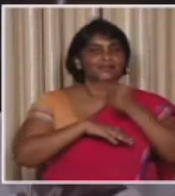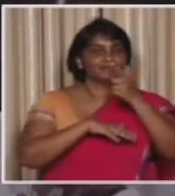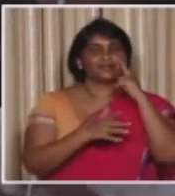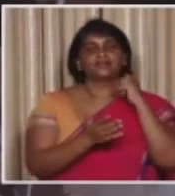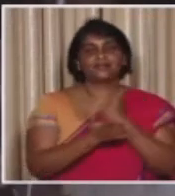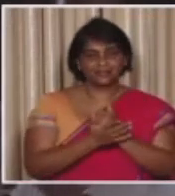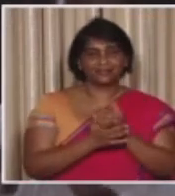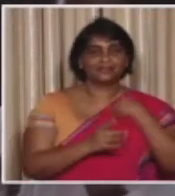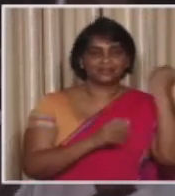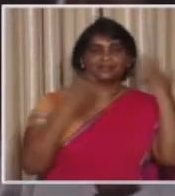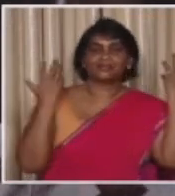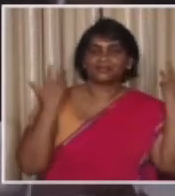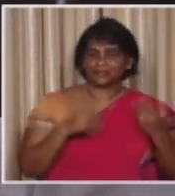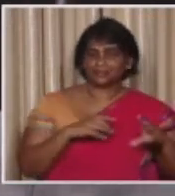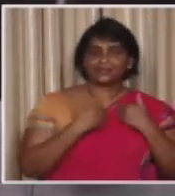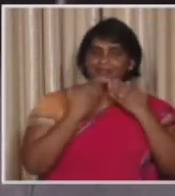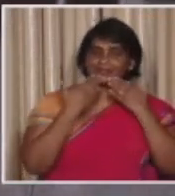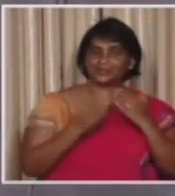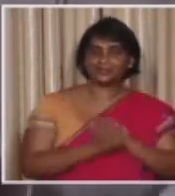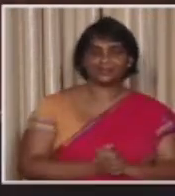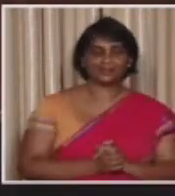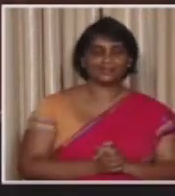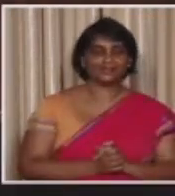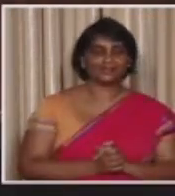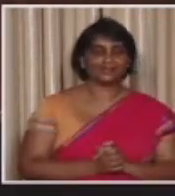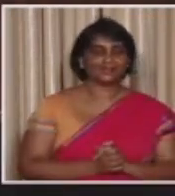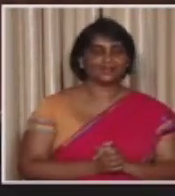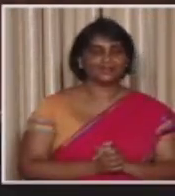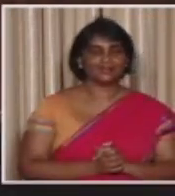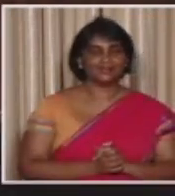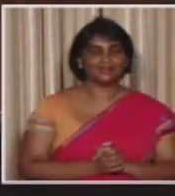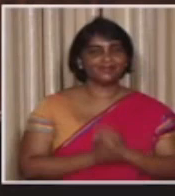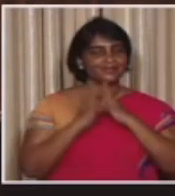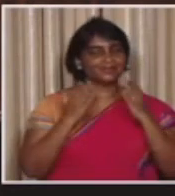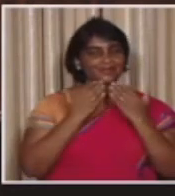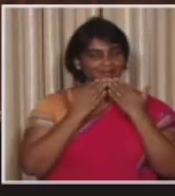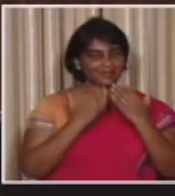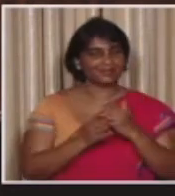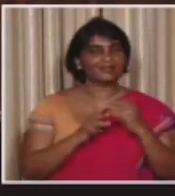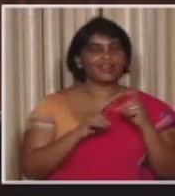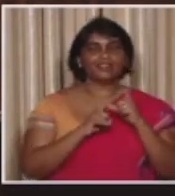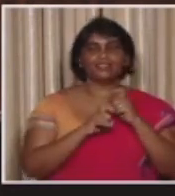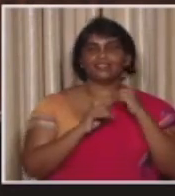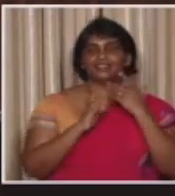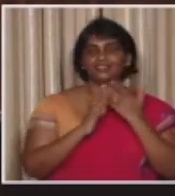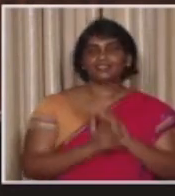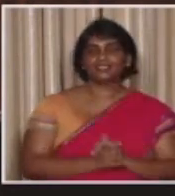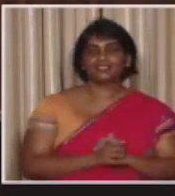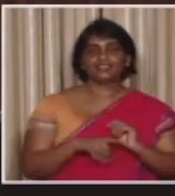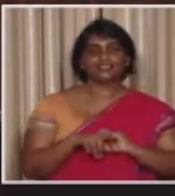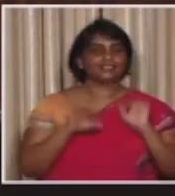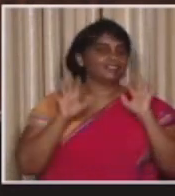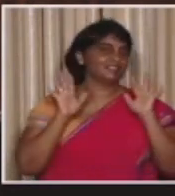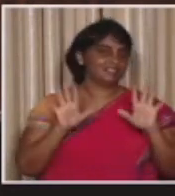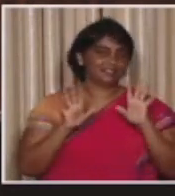වෙන නිසා මගේ කතාව අවසන් කරනවා. බොහොම ස්තුතියි. බොහොම ස්තුතියි. දානගමගේ මන්ත්‍රීතුමිය ඔබතුමියට විනාඩි